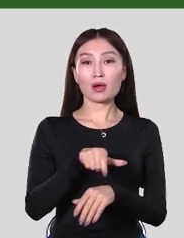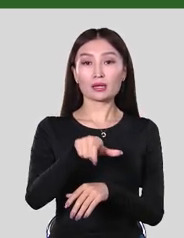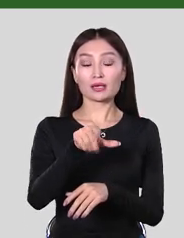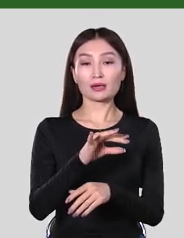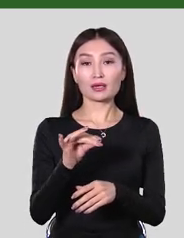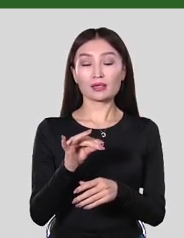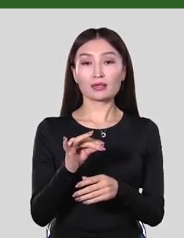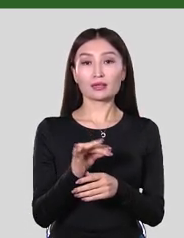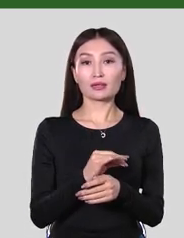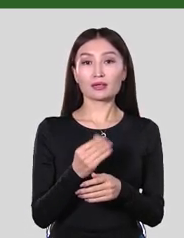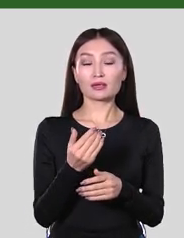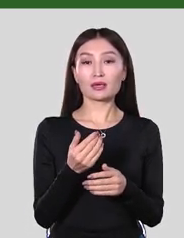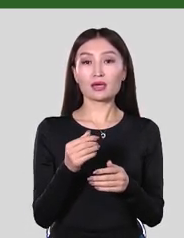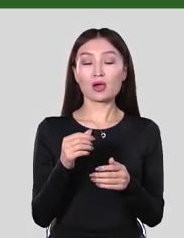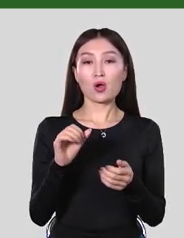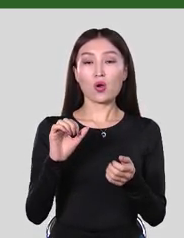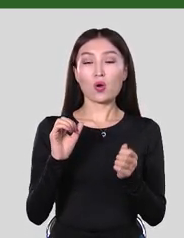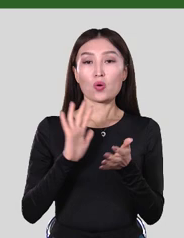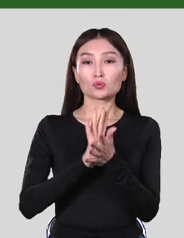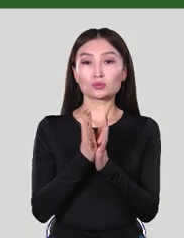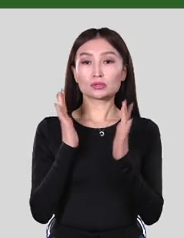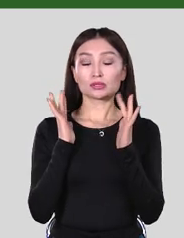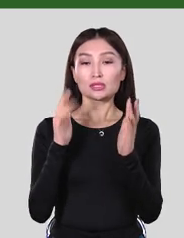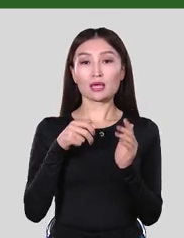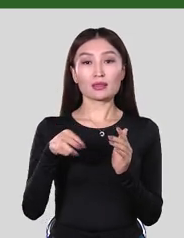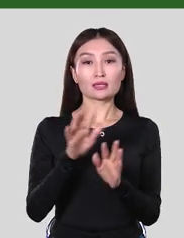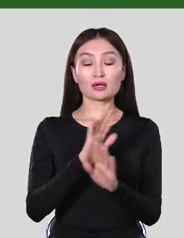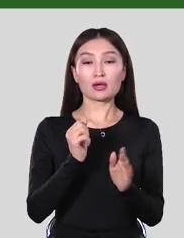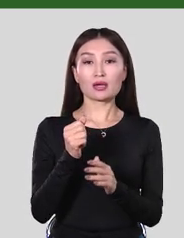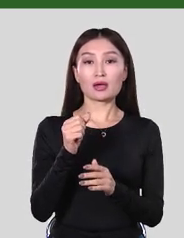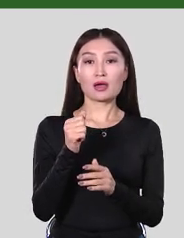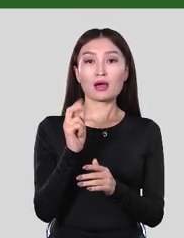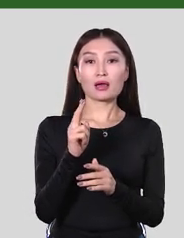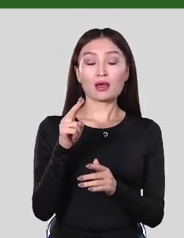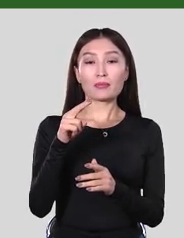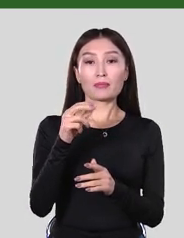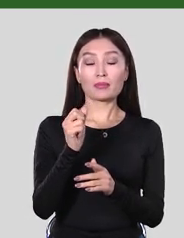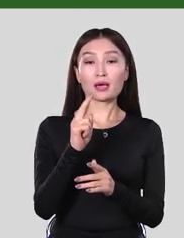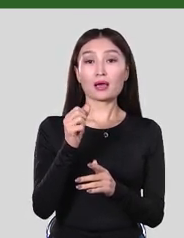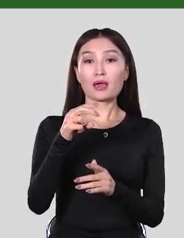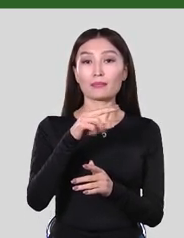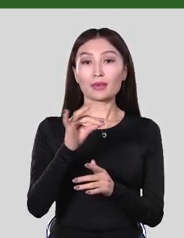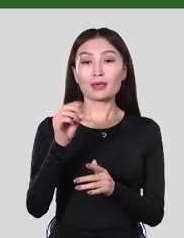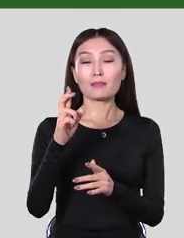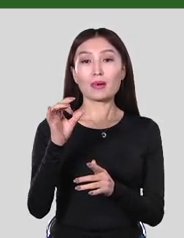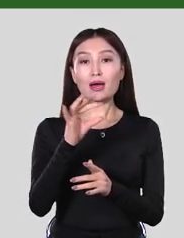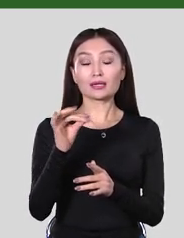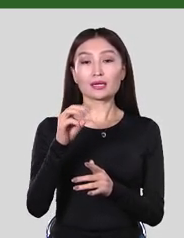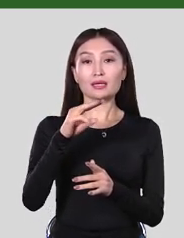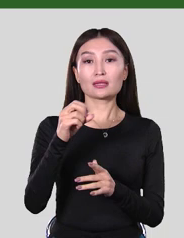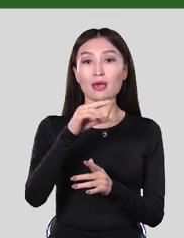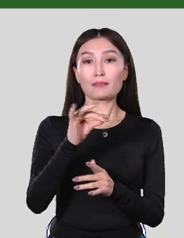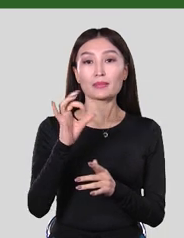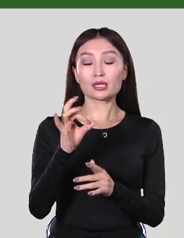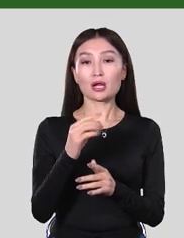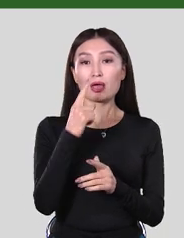в густые заросли не заходят. Речь идет о тапире и капибаре. Тапир – очень дальний